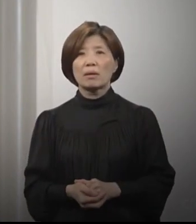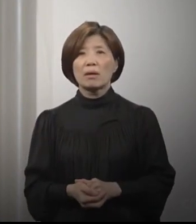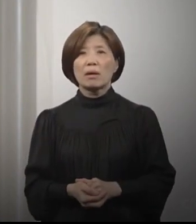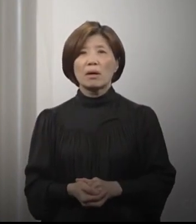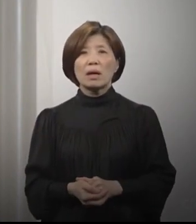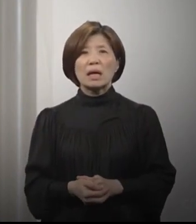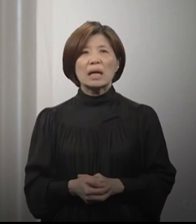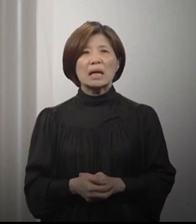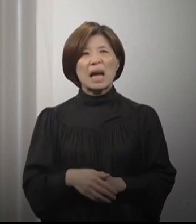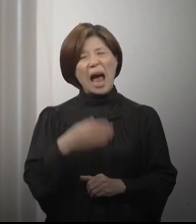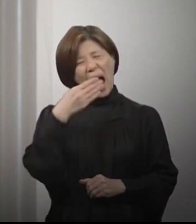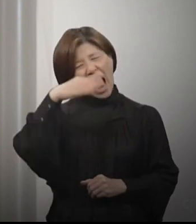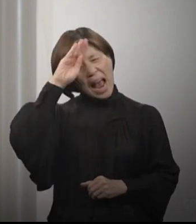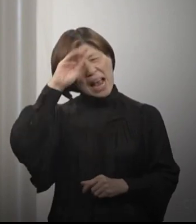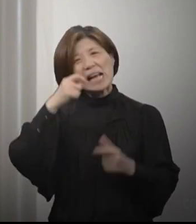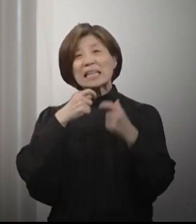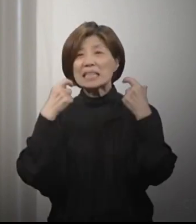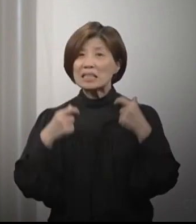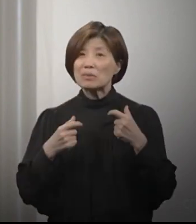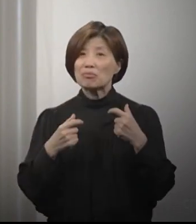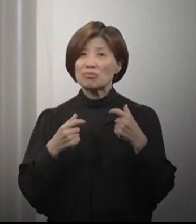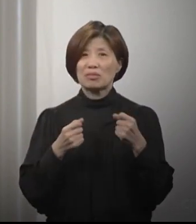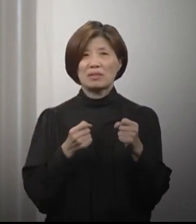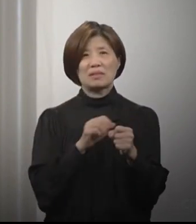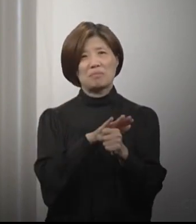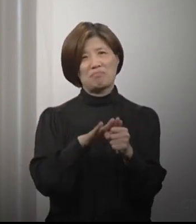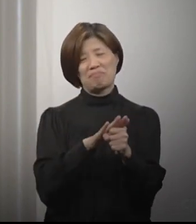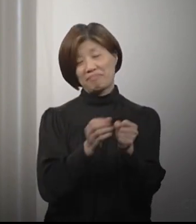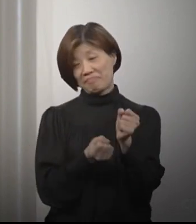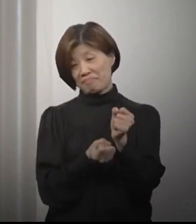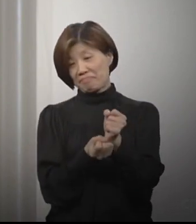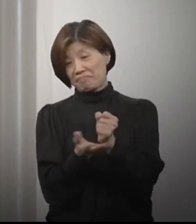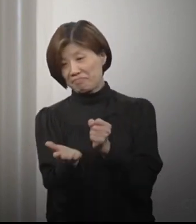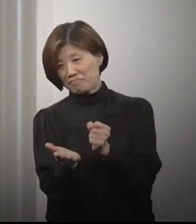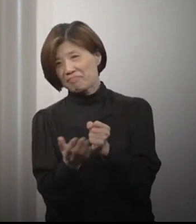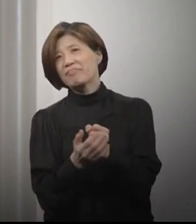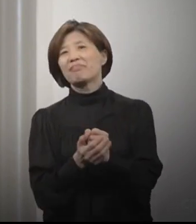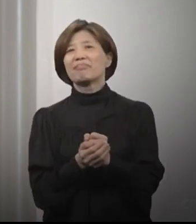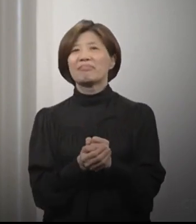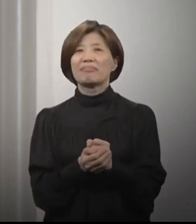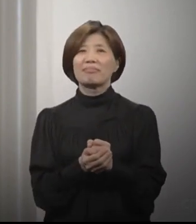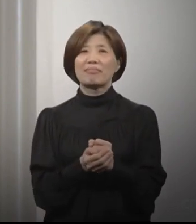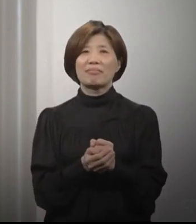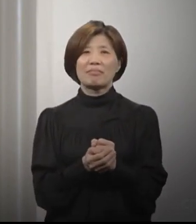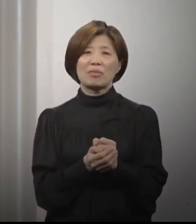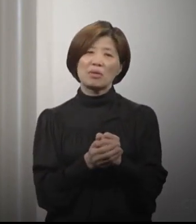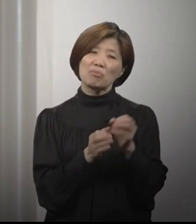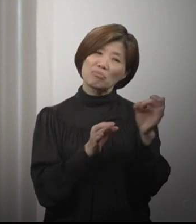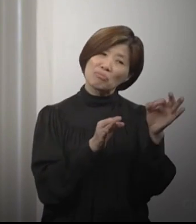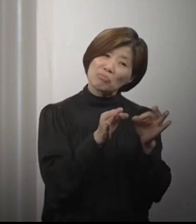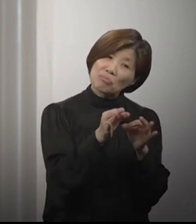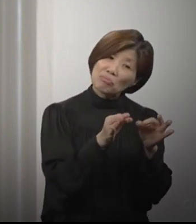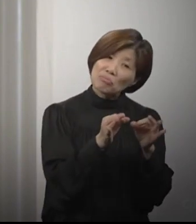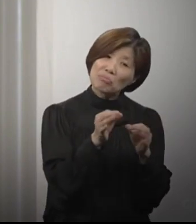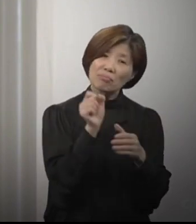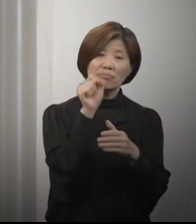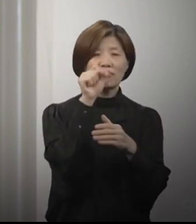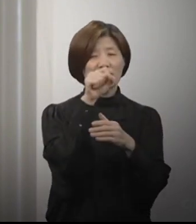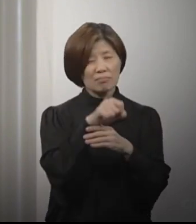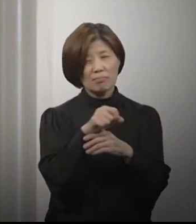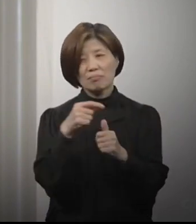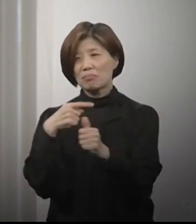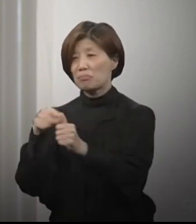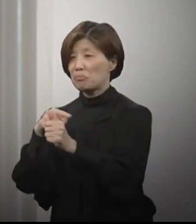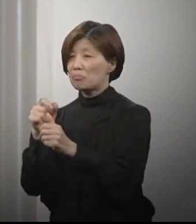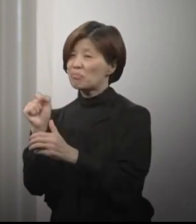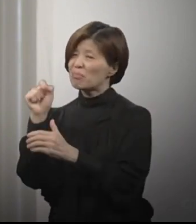그런데 그런 맥그린치 신부님의 희생과 사랑의 씨앗이 제주도에 뿌려지면서 경제적으로, 교육적으로 참